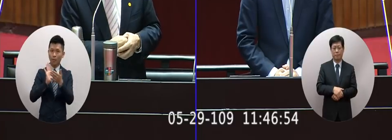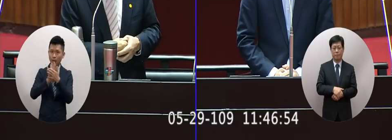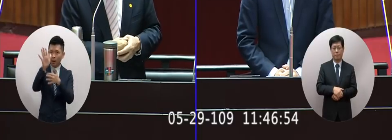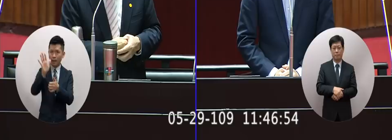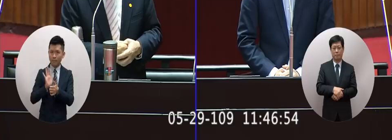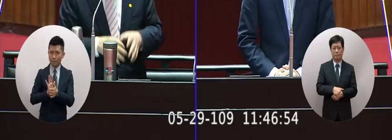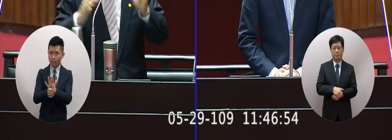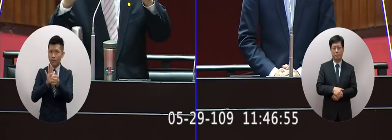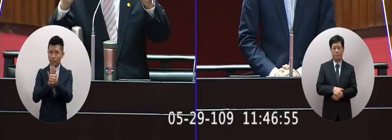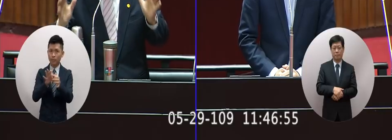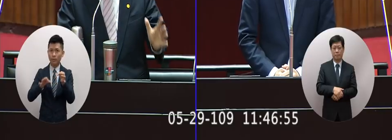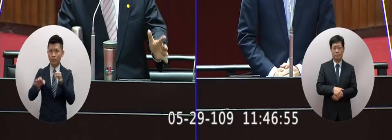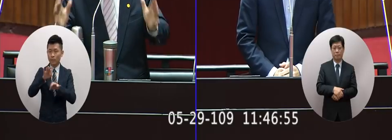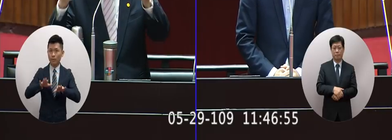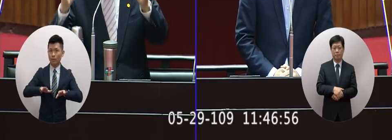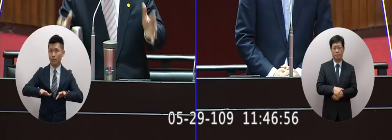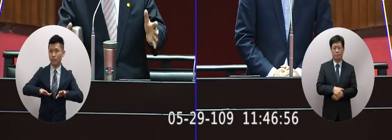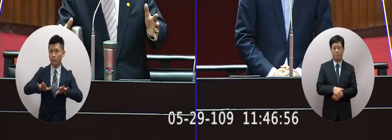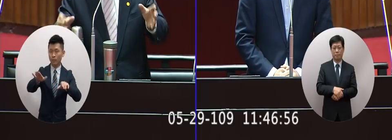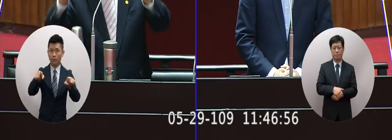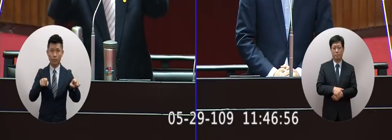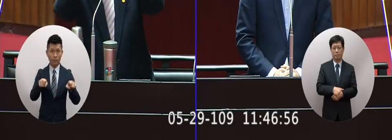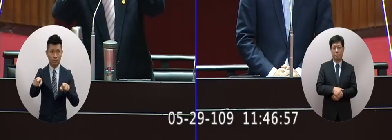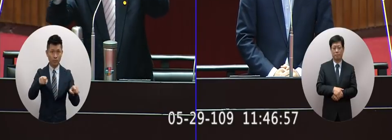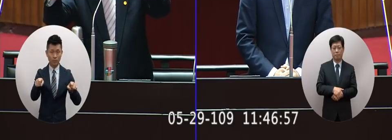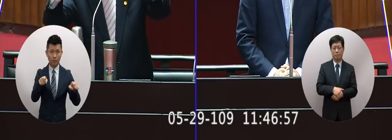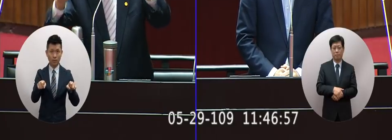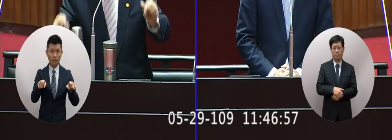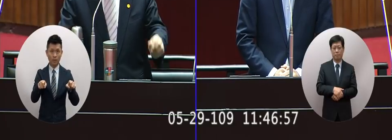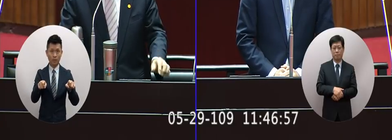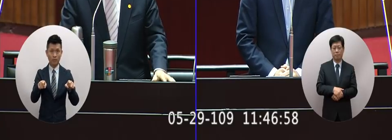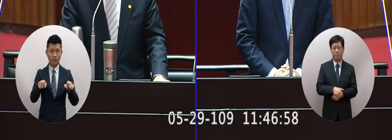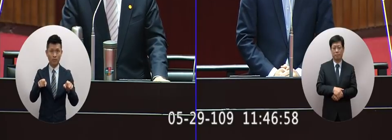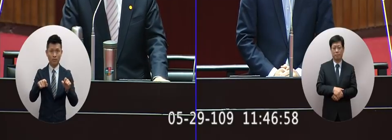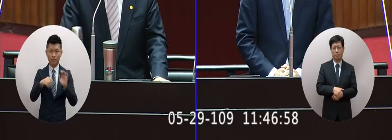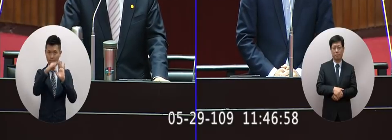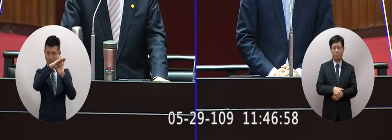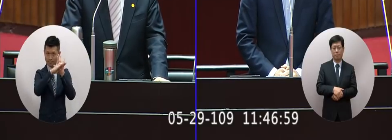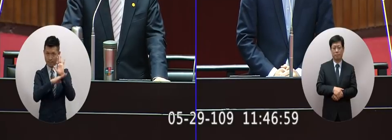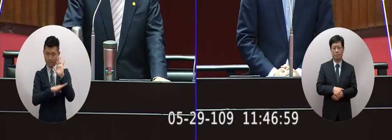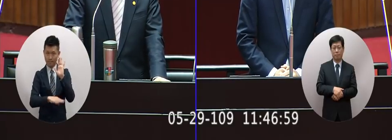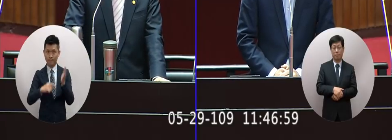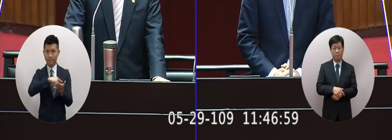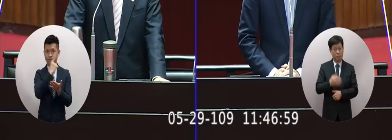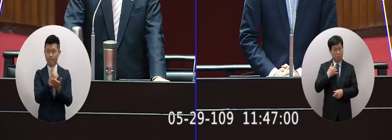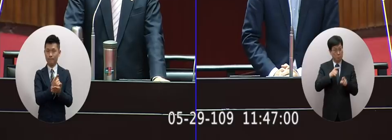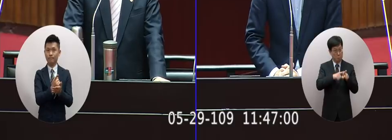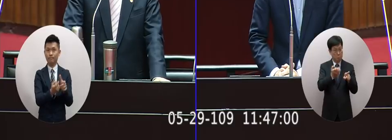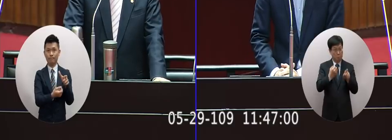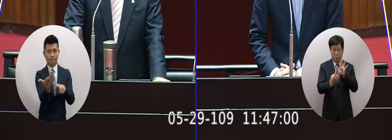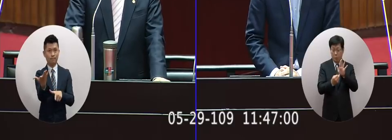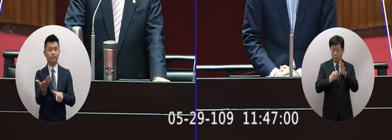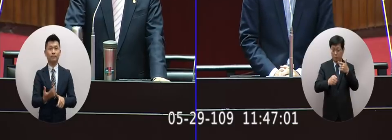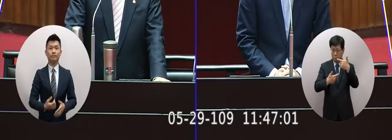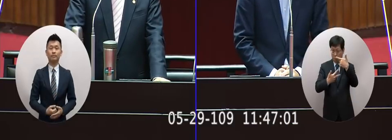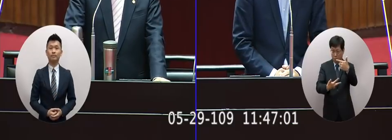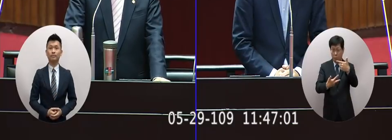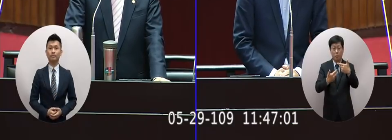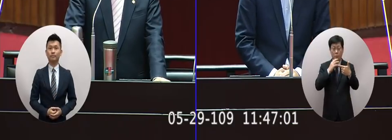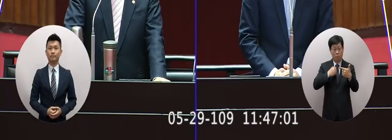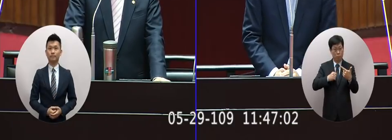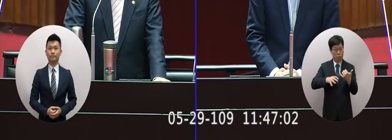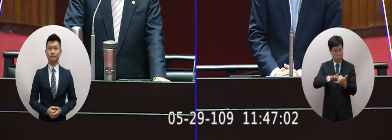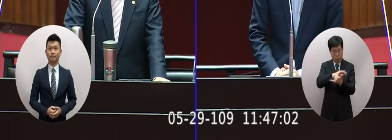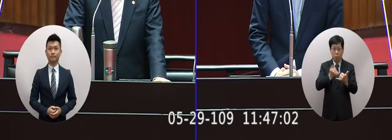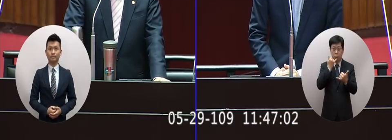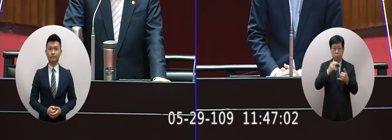兴措施的整体具体 的方案。 所以照院长所说，6月7号国内应该